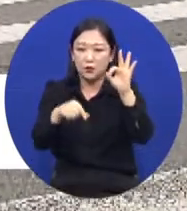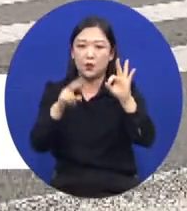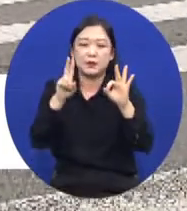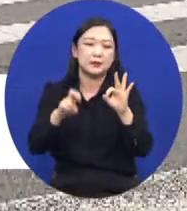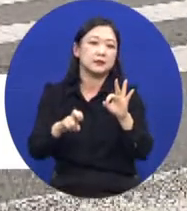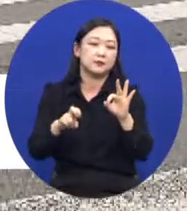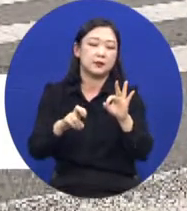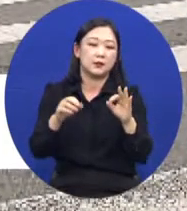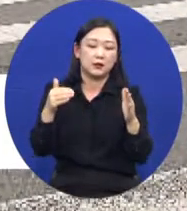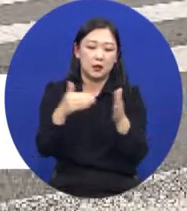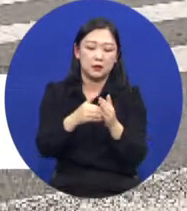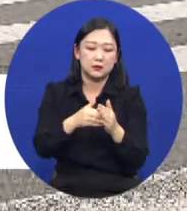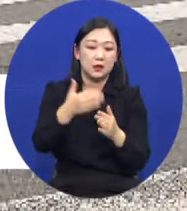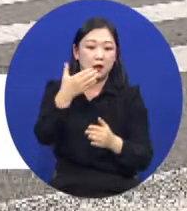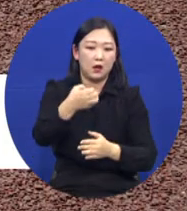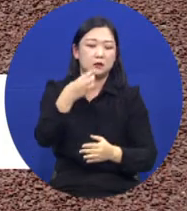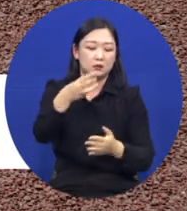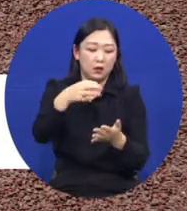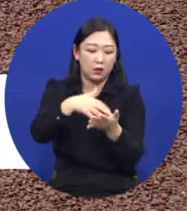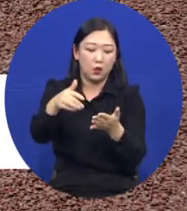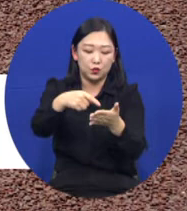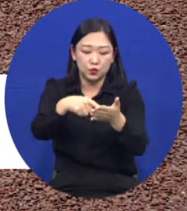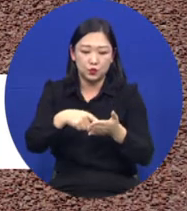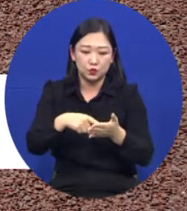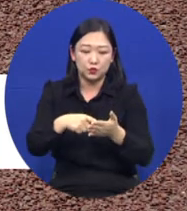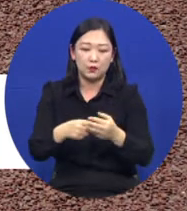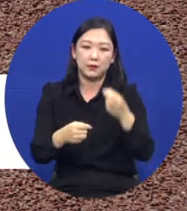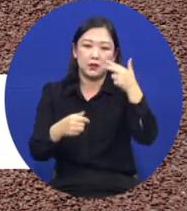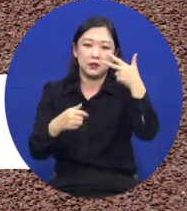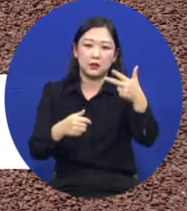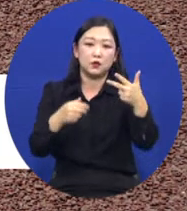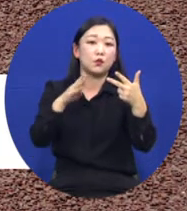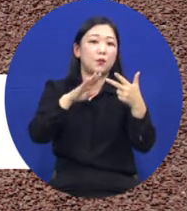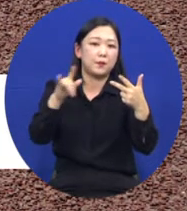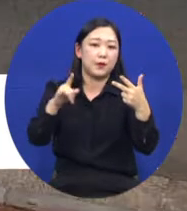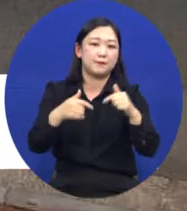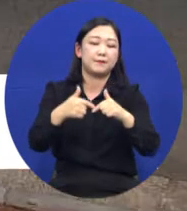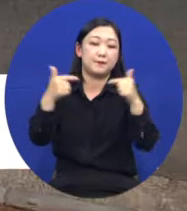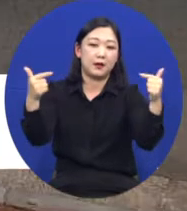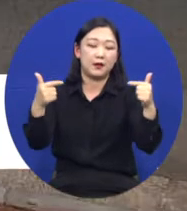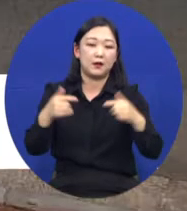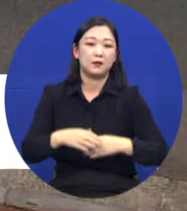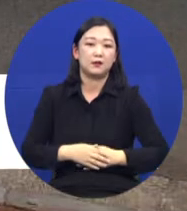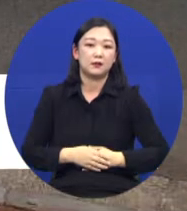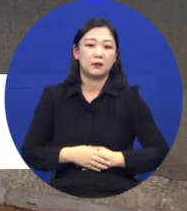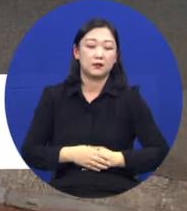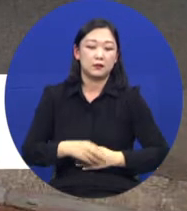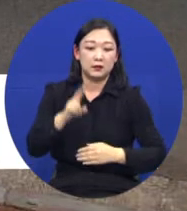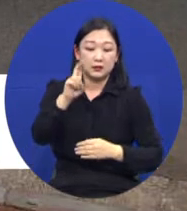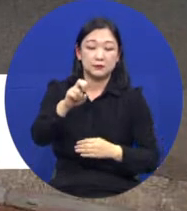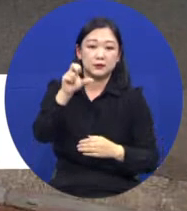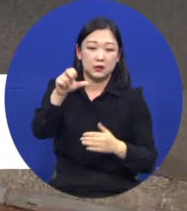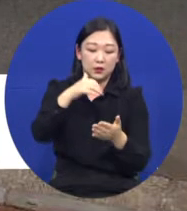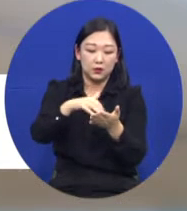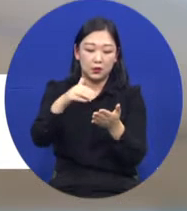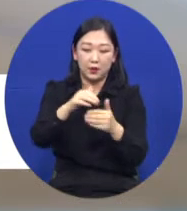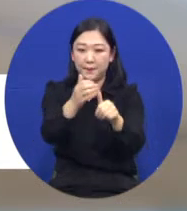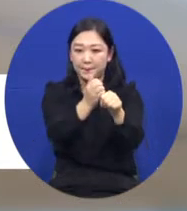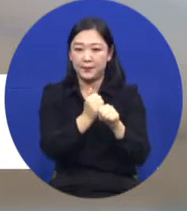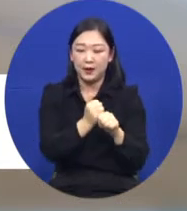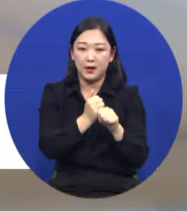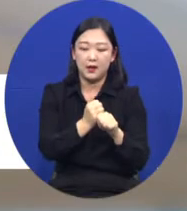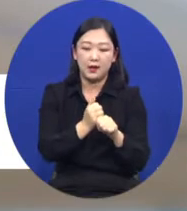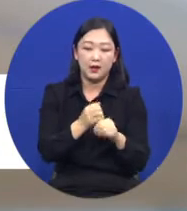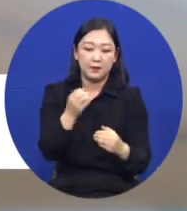93 거니 접수된 것에 비하면 일부 빼 넘게 증가한 것입니다 경찰은 이 가운데 25건 을 입거나 고